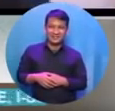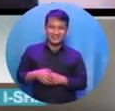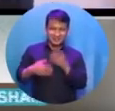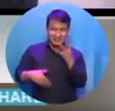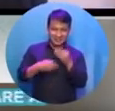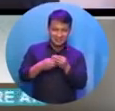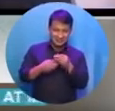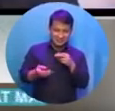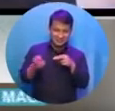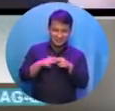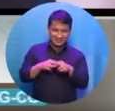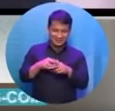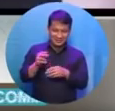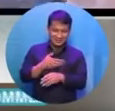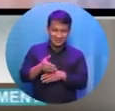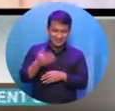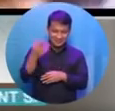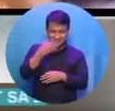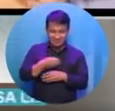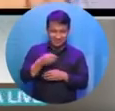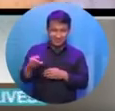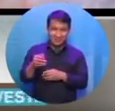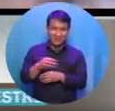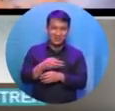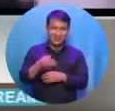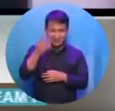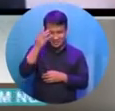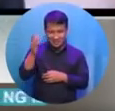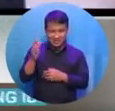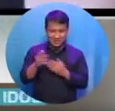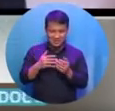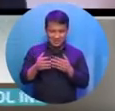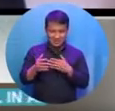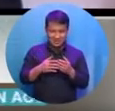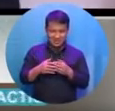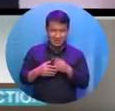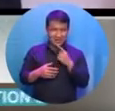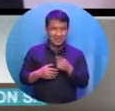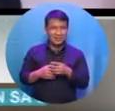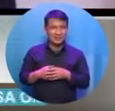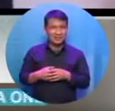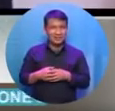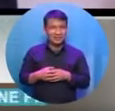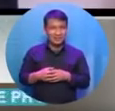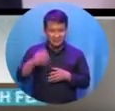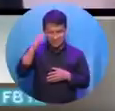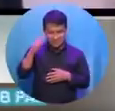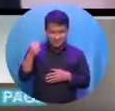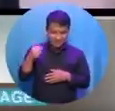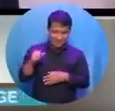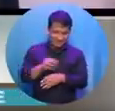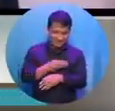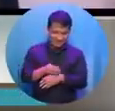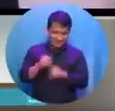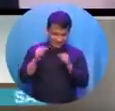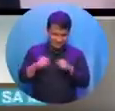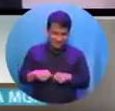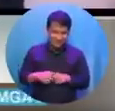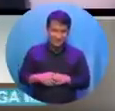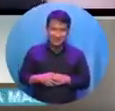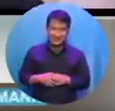pag nakapag-gitara ka ng maganda na music. Ano bang, halimbawa yung idol in action na music, i-gitara mo kaya?